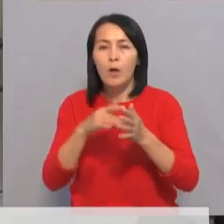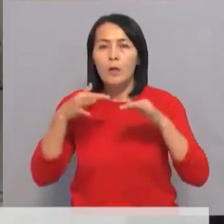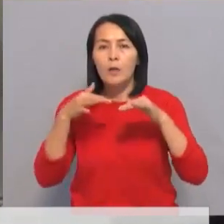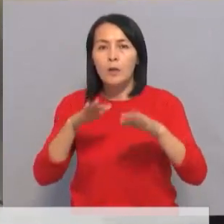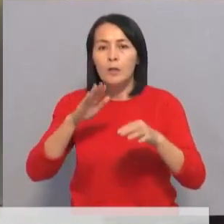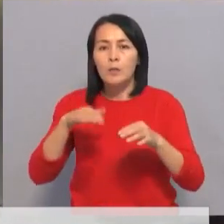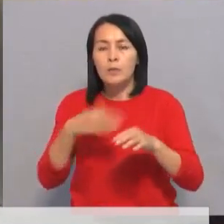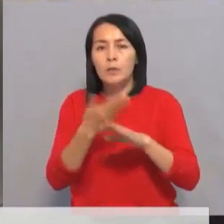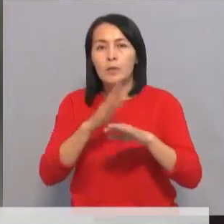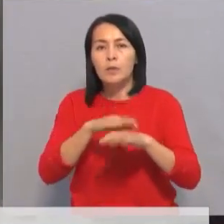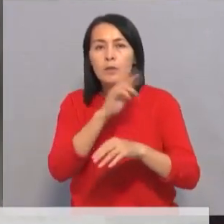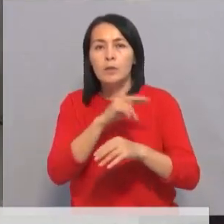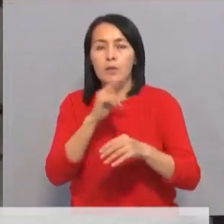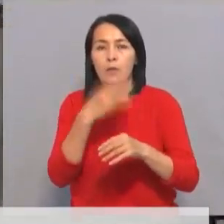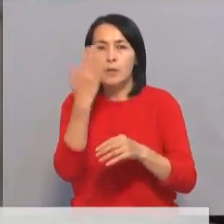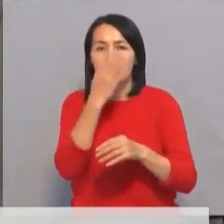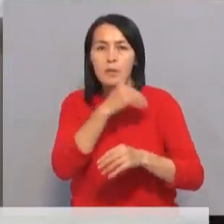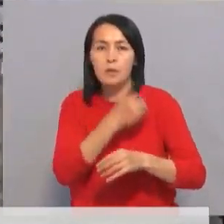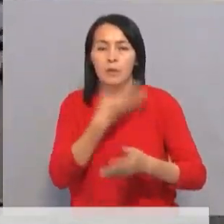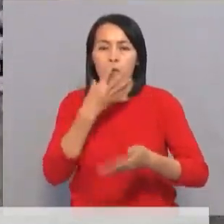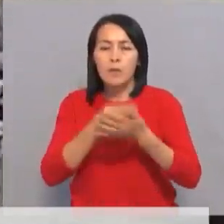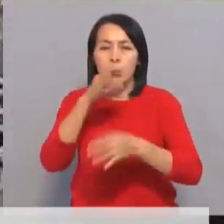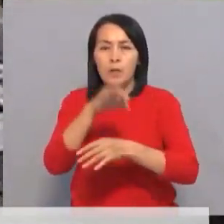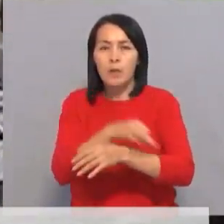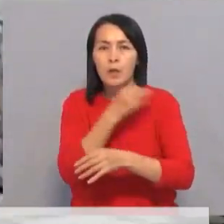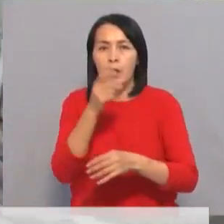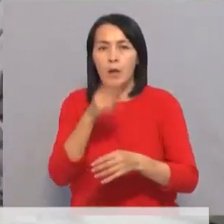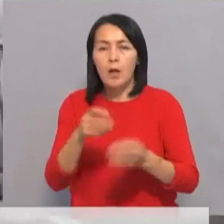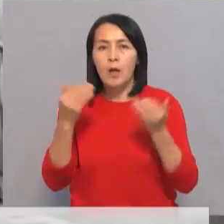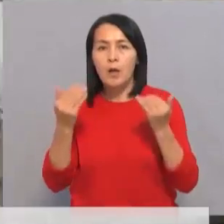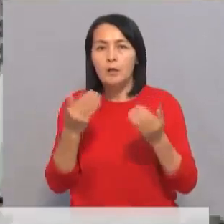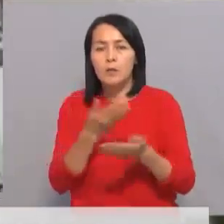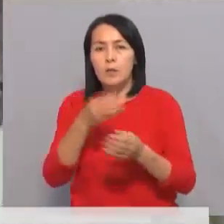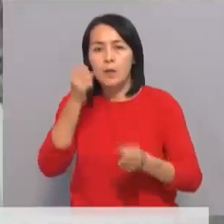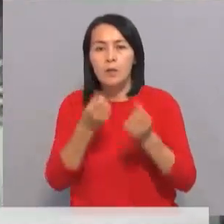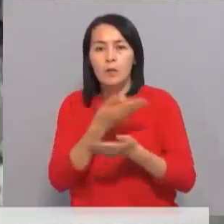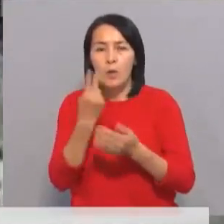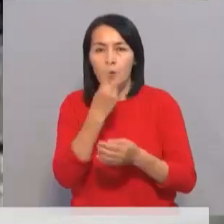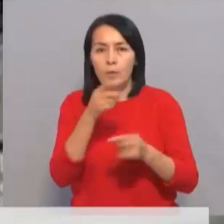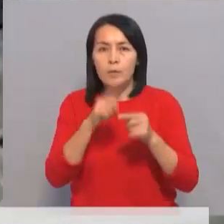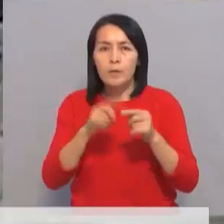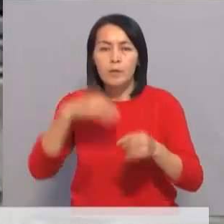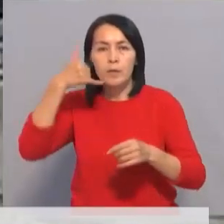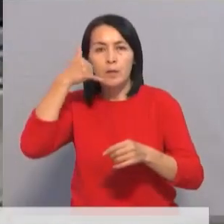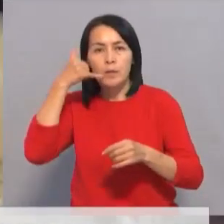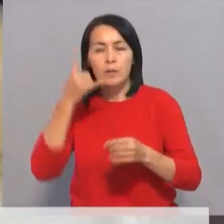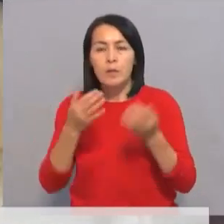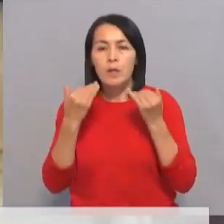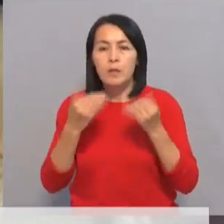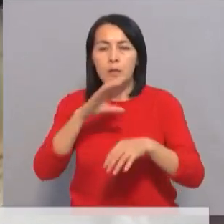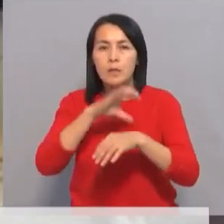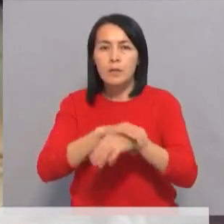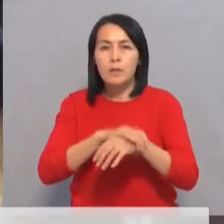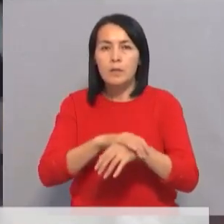Решивший после тяжелого рабочего дня посмотреть фильм со своей невестой, горожанин, обнаружив пропажу транспорта, сразу позвонил на 102. На